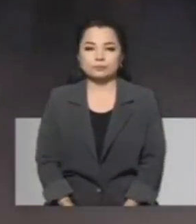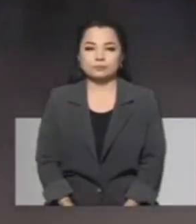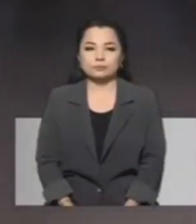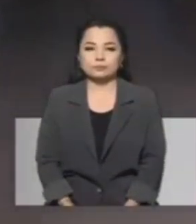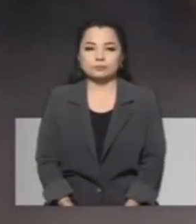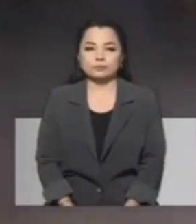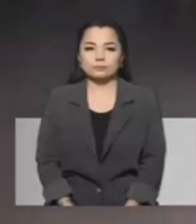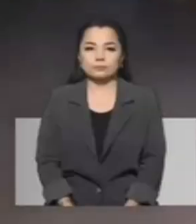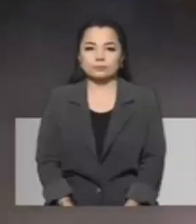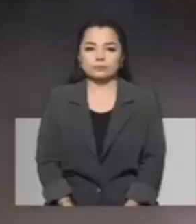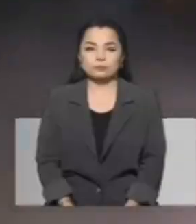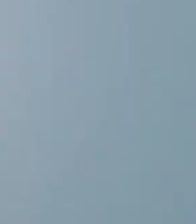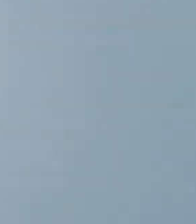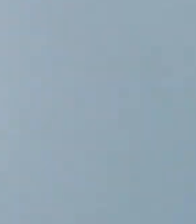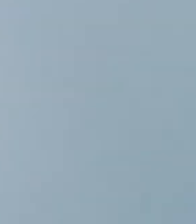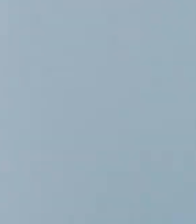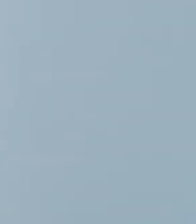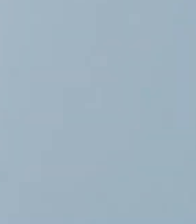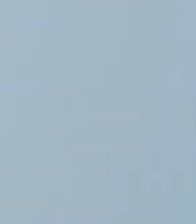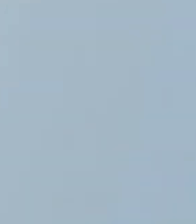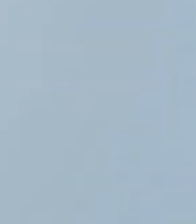аңдатпа.